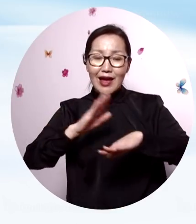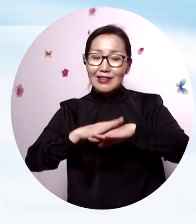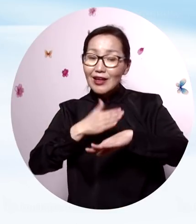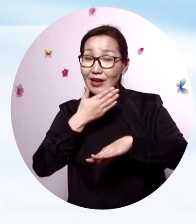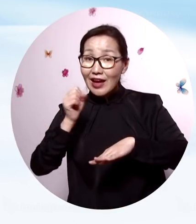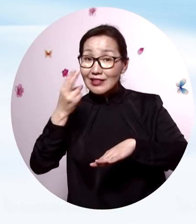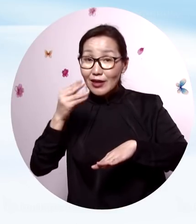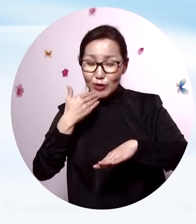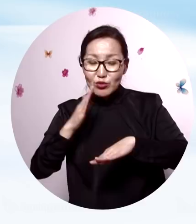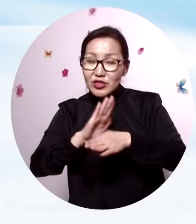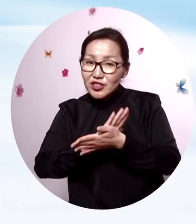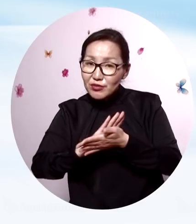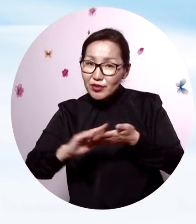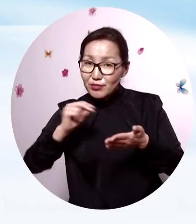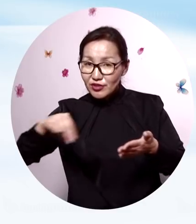хичээгээрэй.